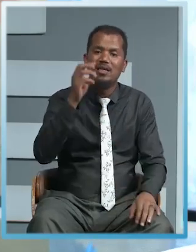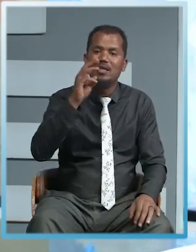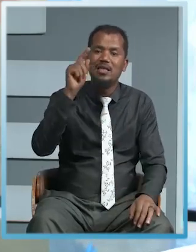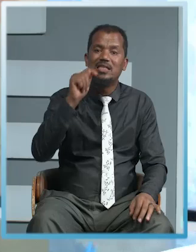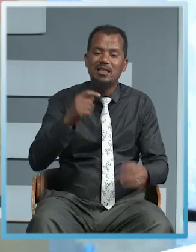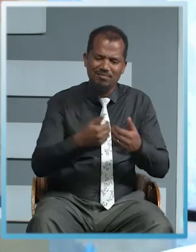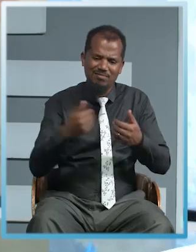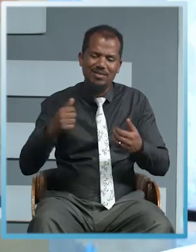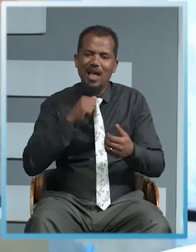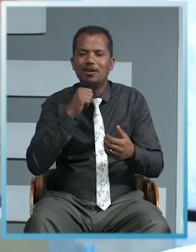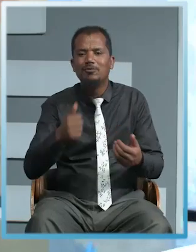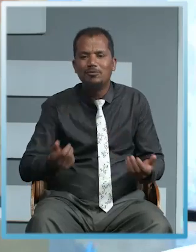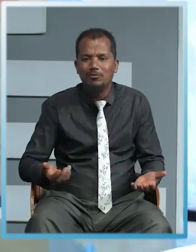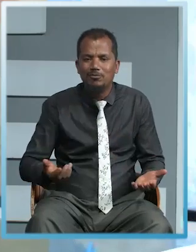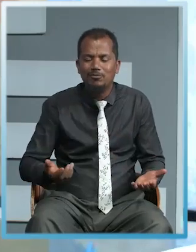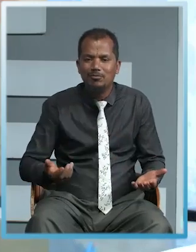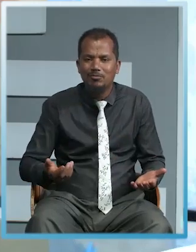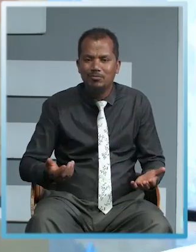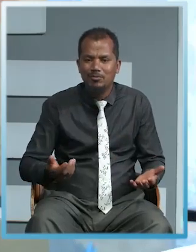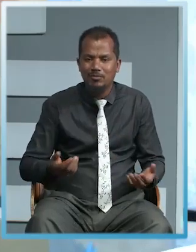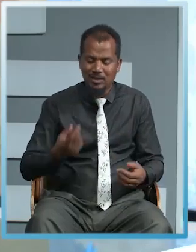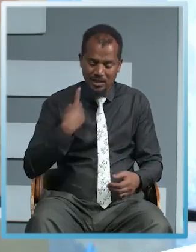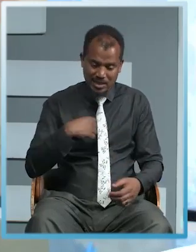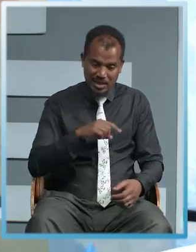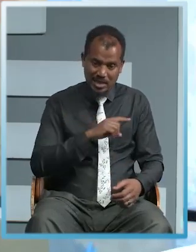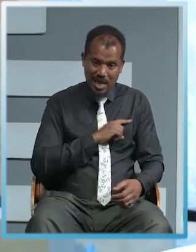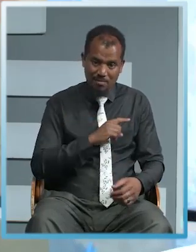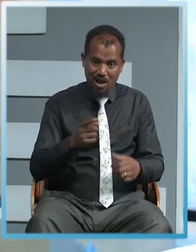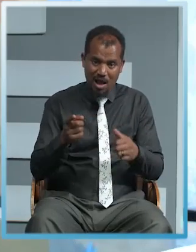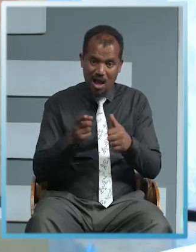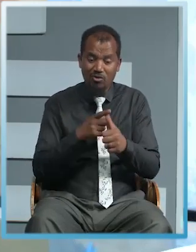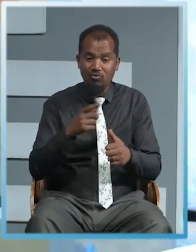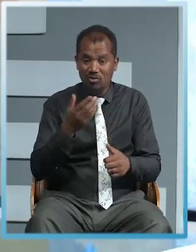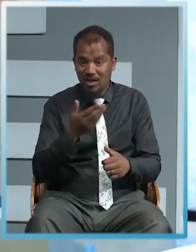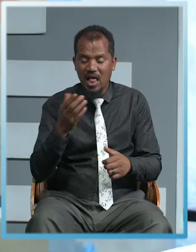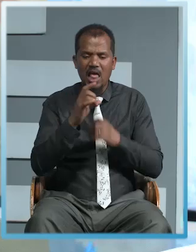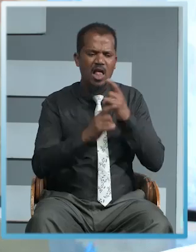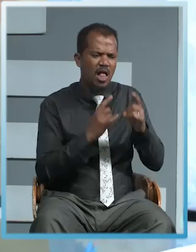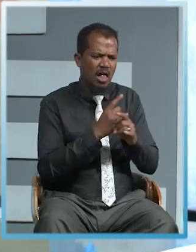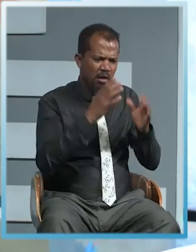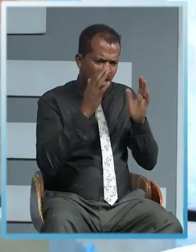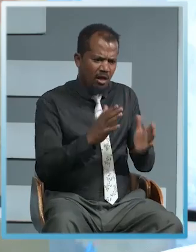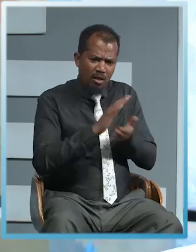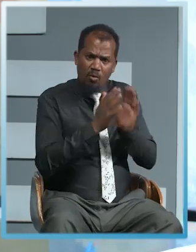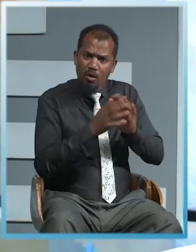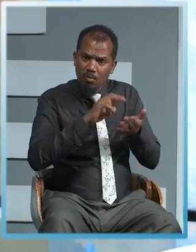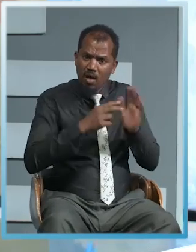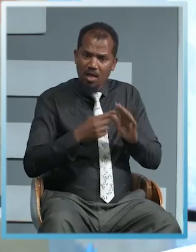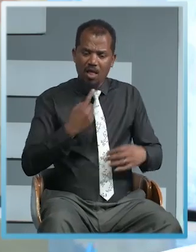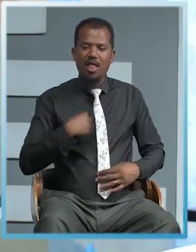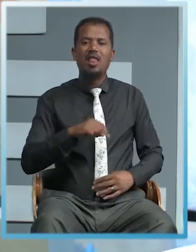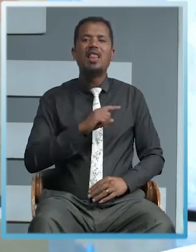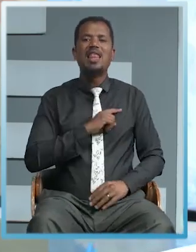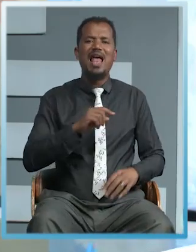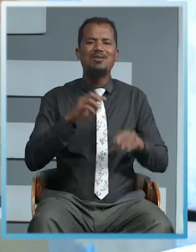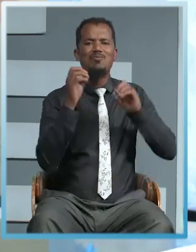እሴታቸውን ሳይለቁ ምናምን ምናምን። ስለዚህ እኛም አንዱ እንትናችን ዘመናዊ መሆን ማለት በቃ የእኛን